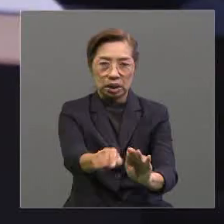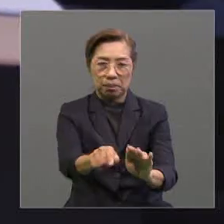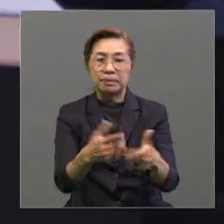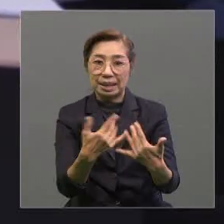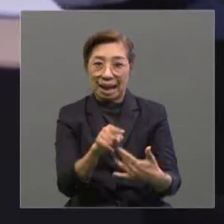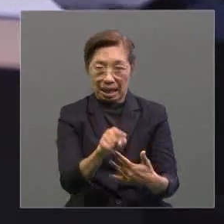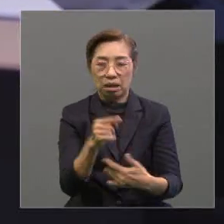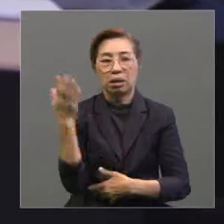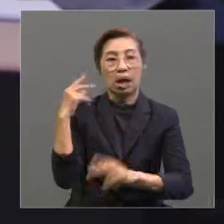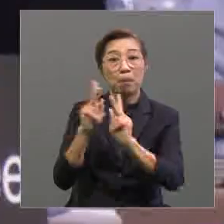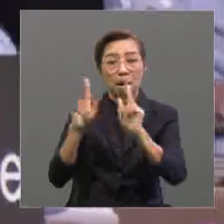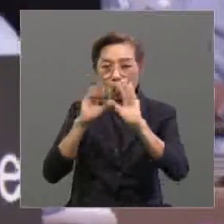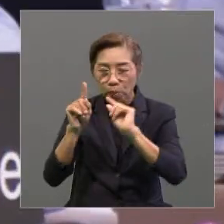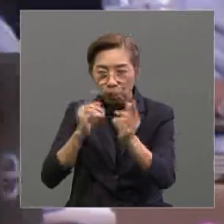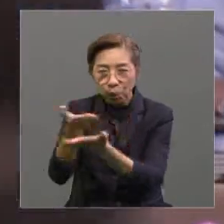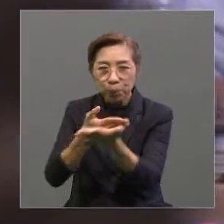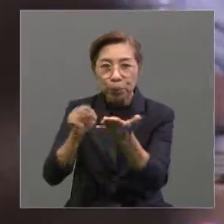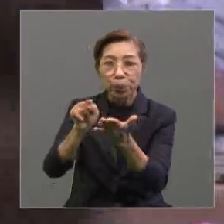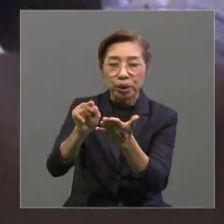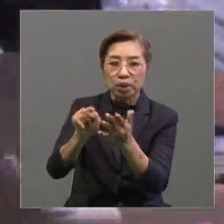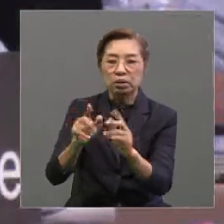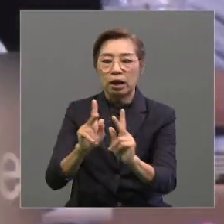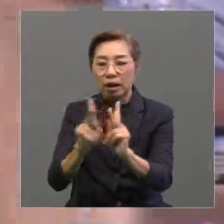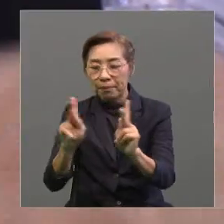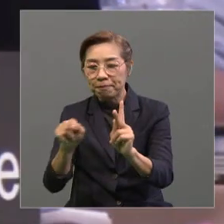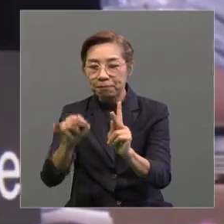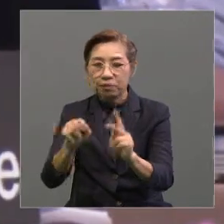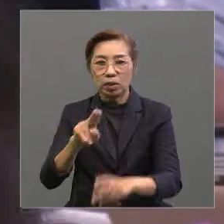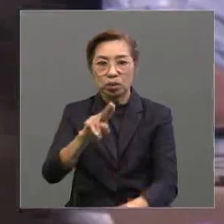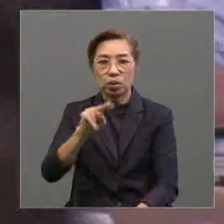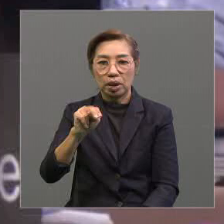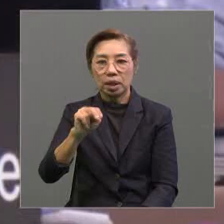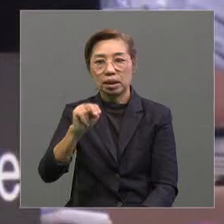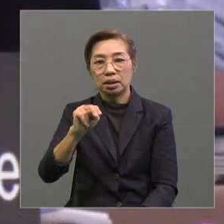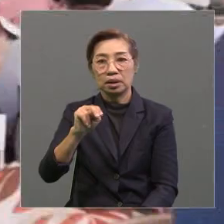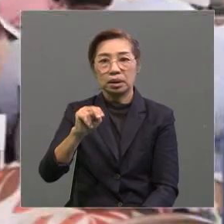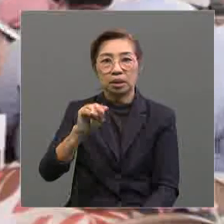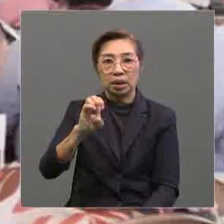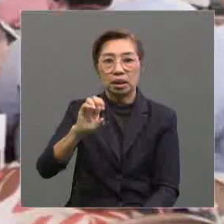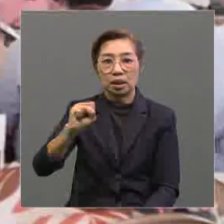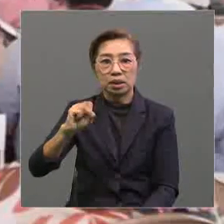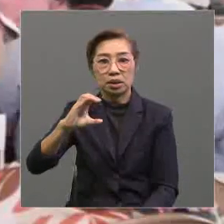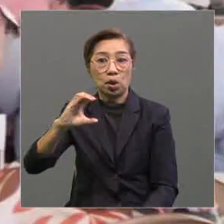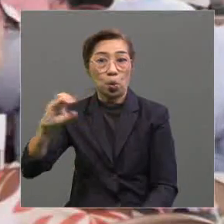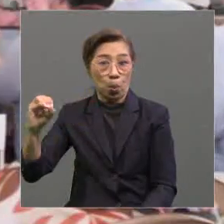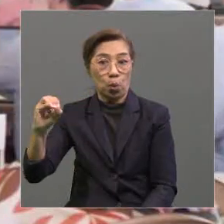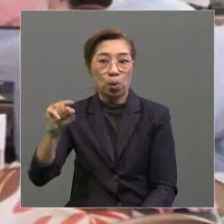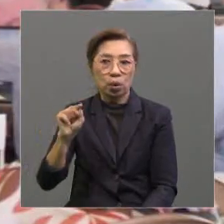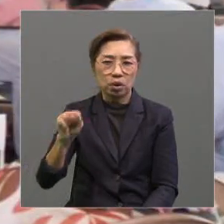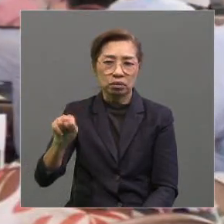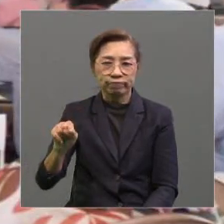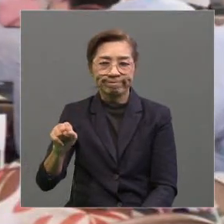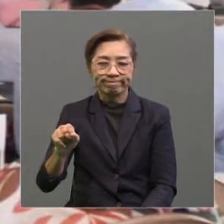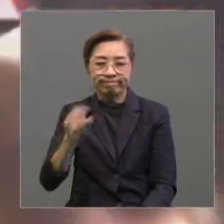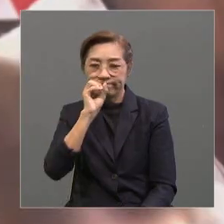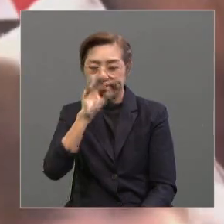คาซานสาธารณรัฐบอสวานานะครับองค์การการศึกษาวิทยาศาสตร์และวัฒนธรรมแห่งสหประชาชาติหรือยูเนสโกก็